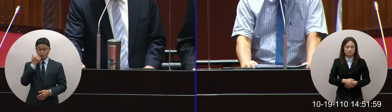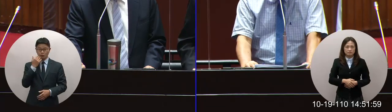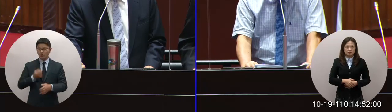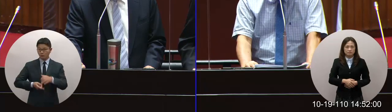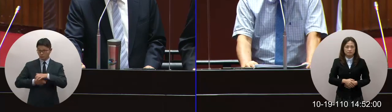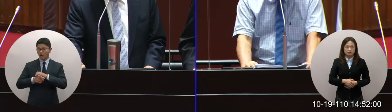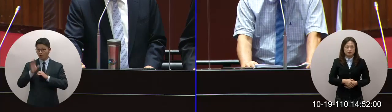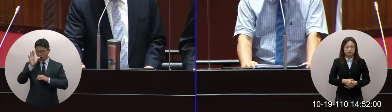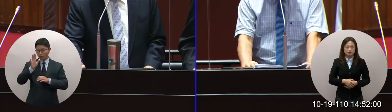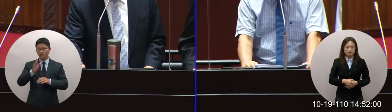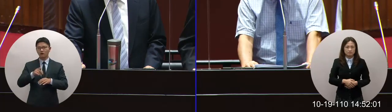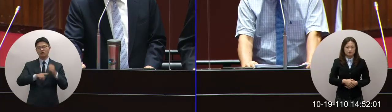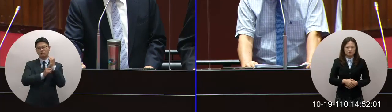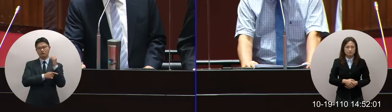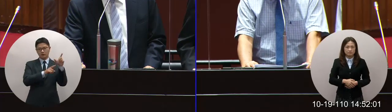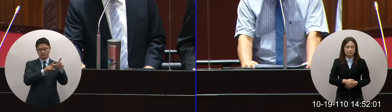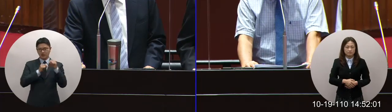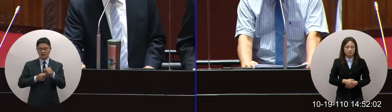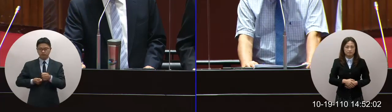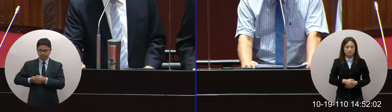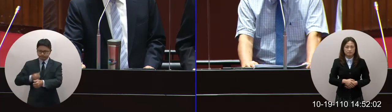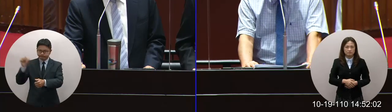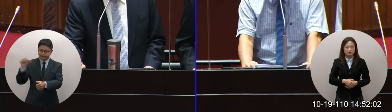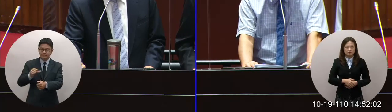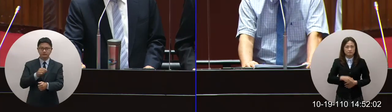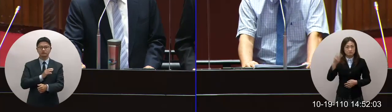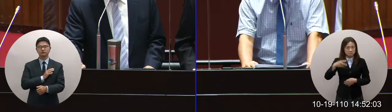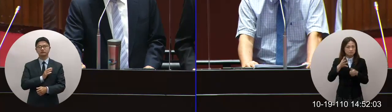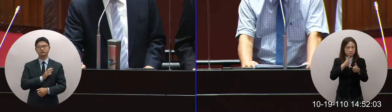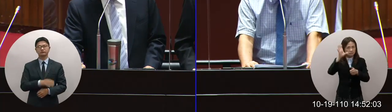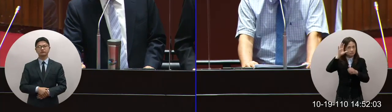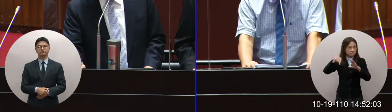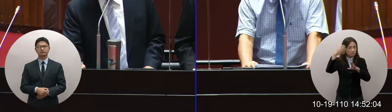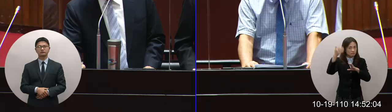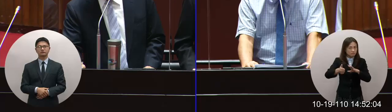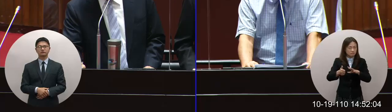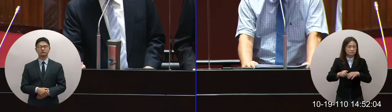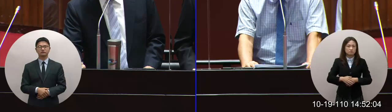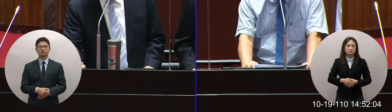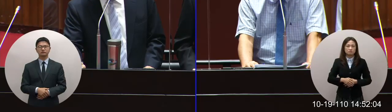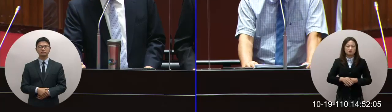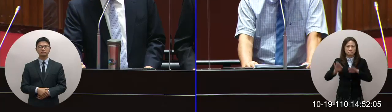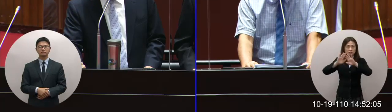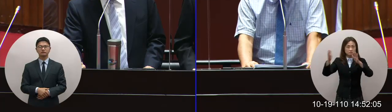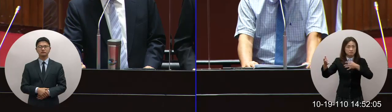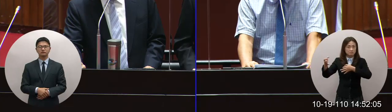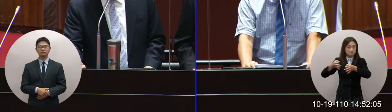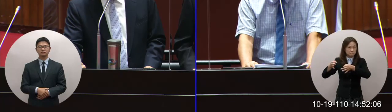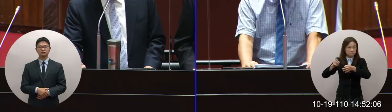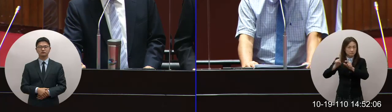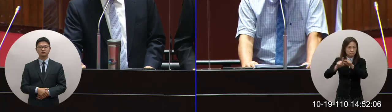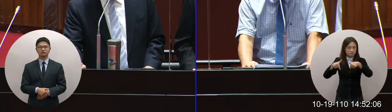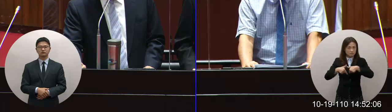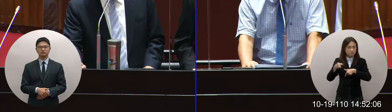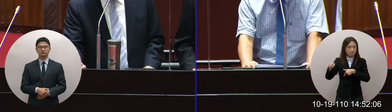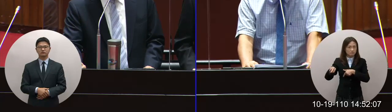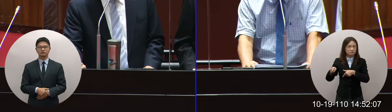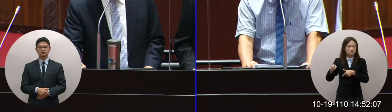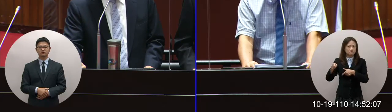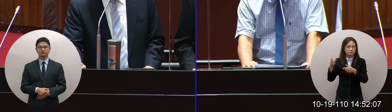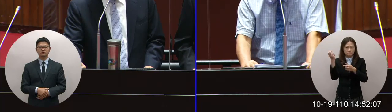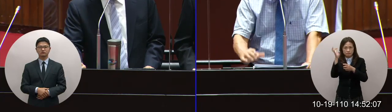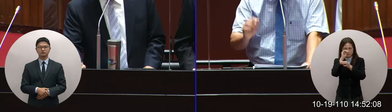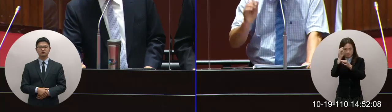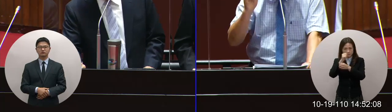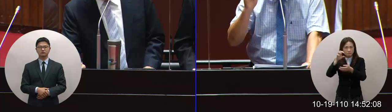法就办。 那苏院长，我再请教，因为柜买中心哈，金管会柜买中心证实，高